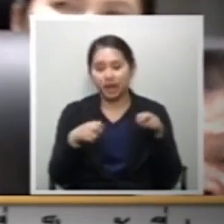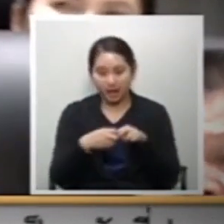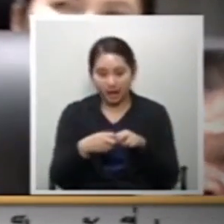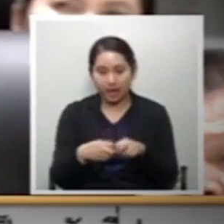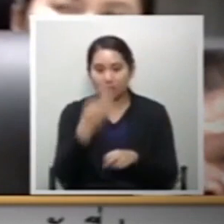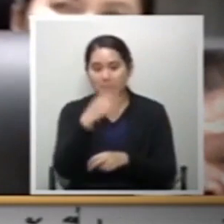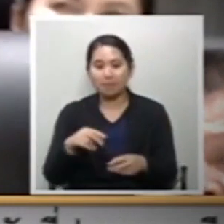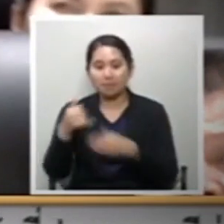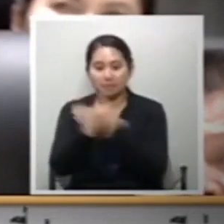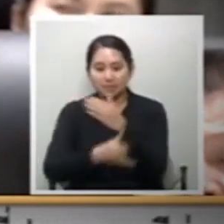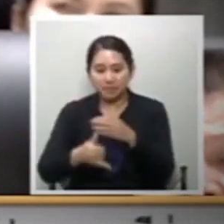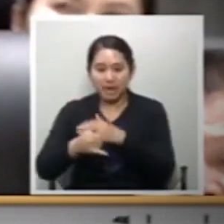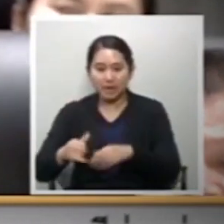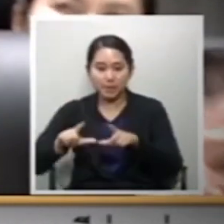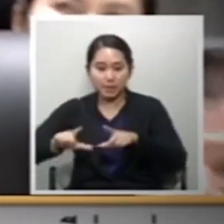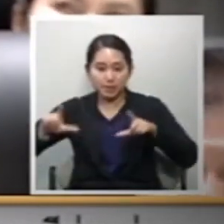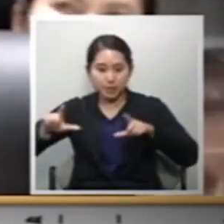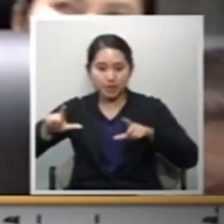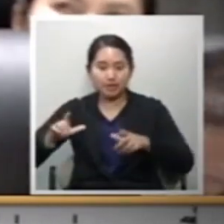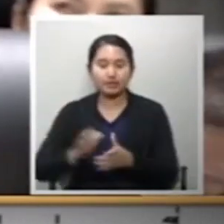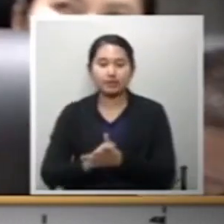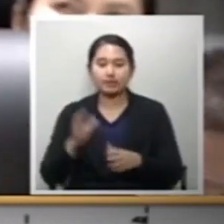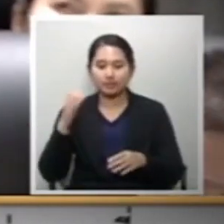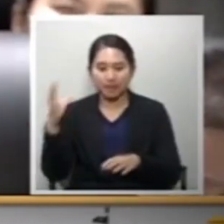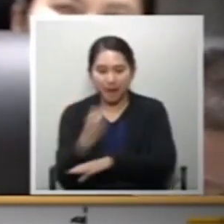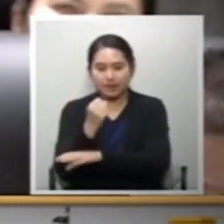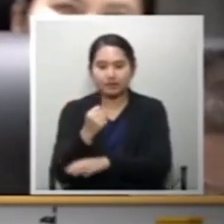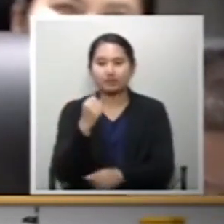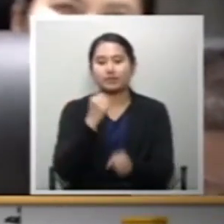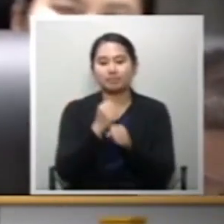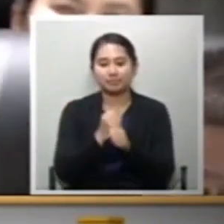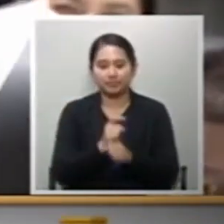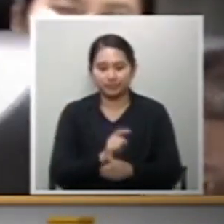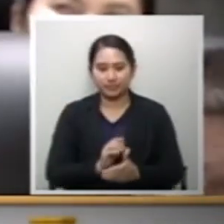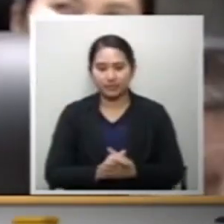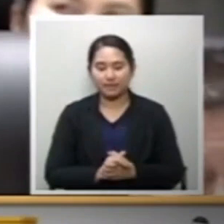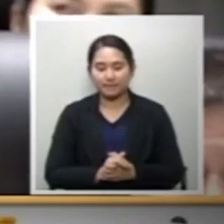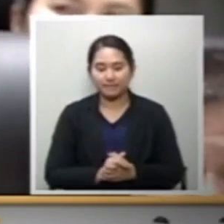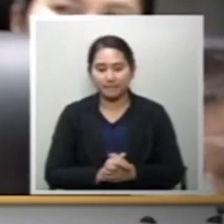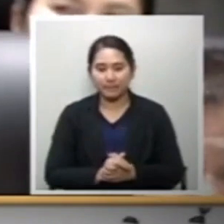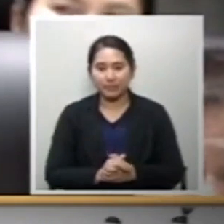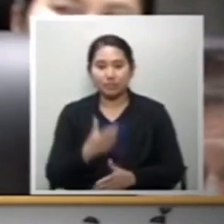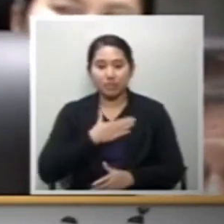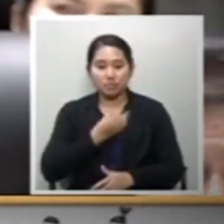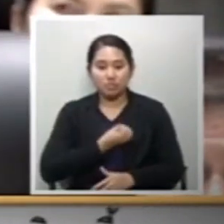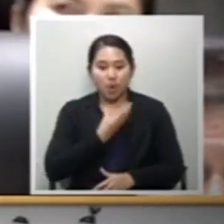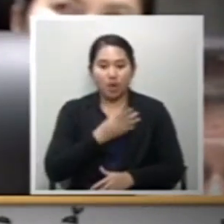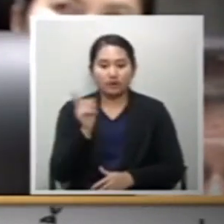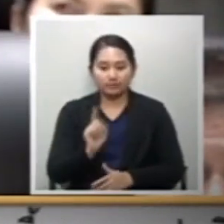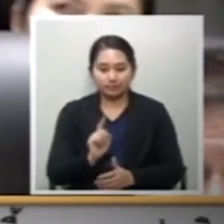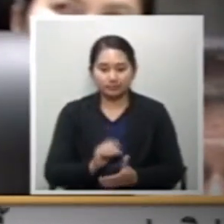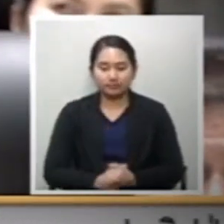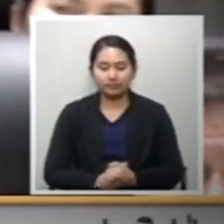ศที่เป็นมหาอำนาจทำและประเทศที่เป็นเผด็จการทำแบบเดียวกันสิ่งที่ผมตกใจมากเลยคืออะไรทราบไ